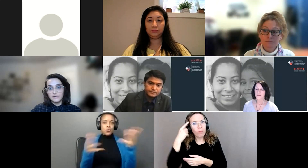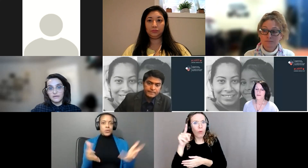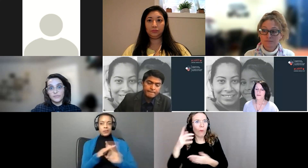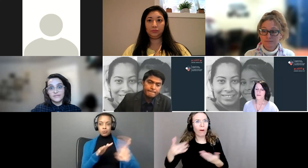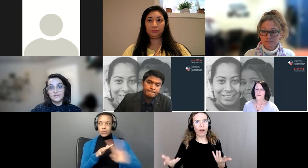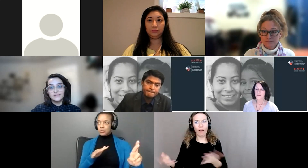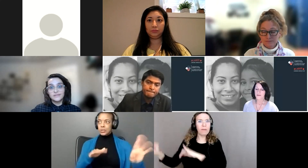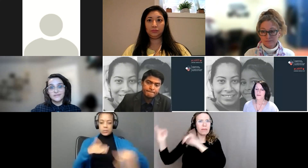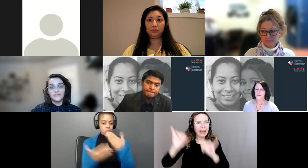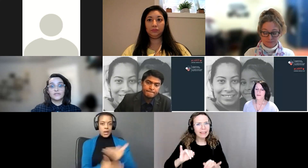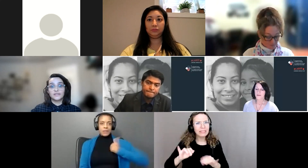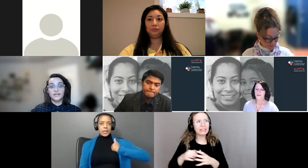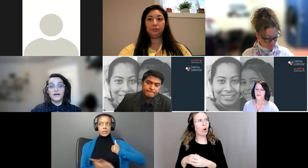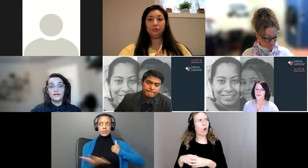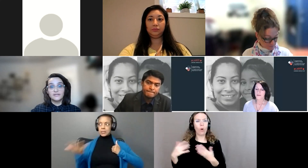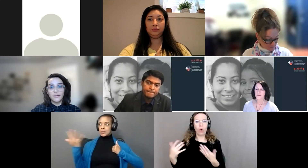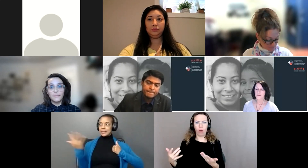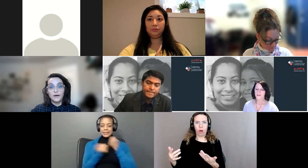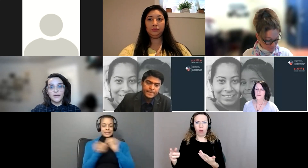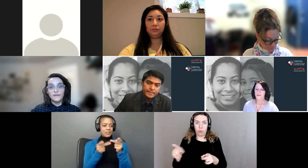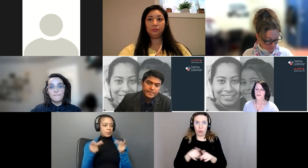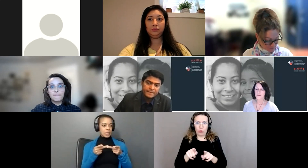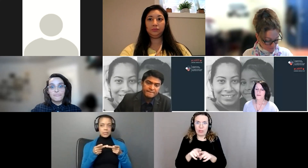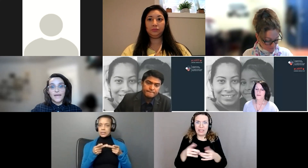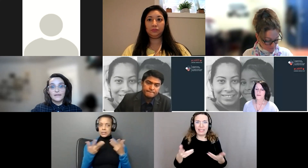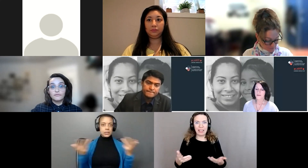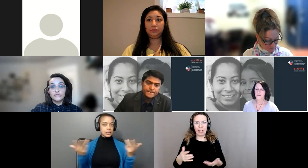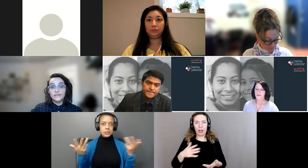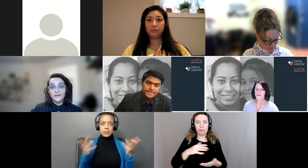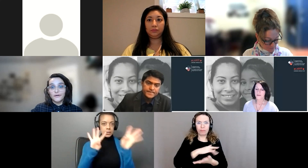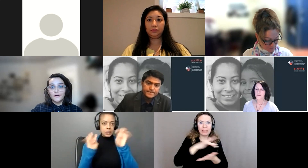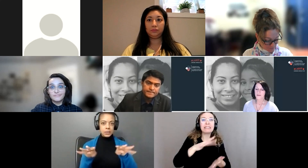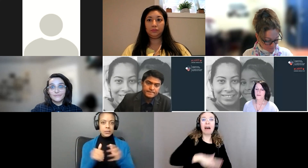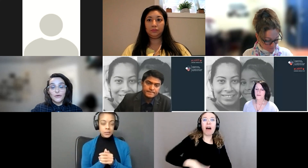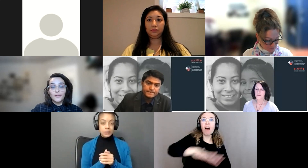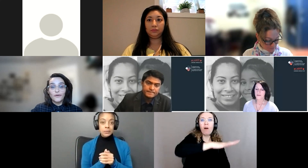d'immigration et surtout dans nos centres. C'est difficile.